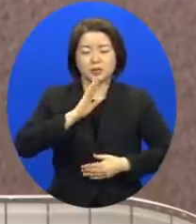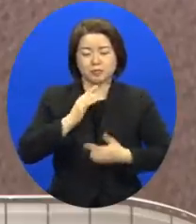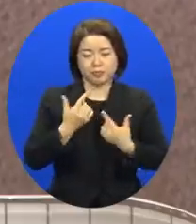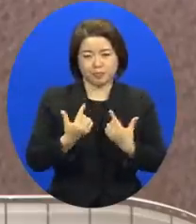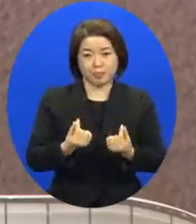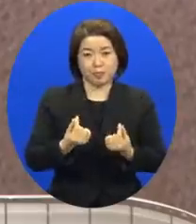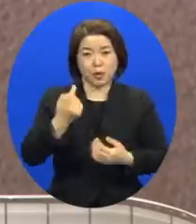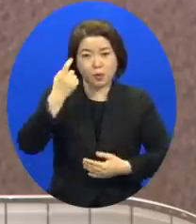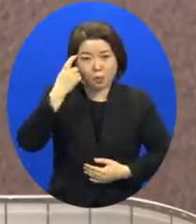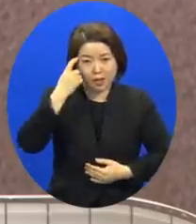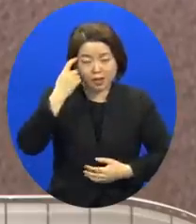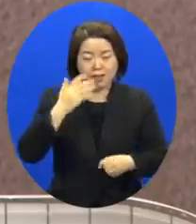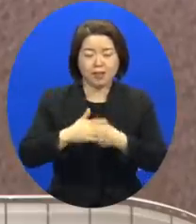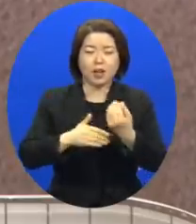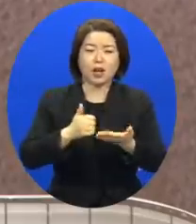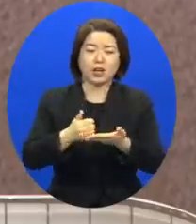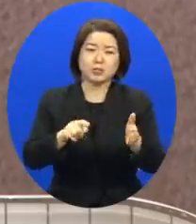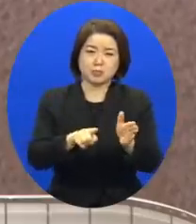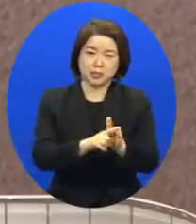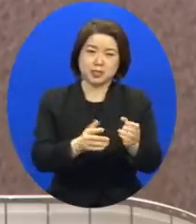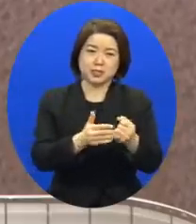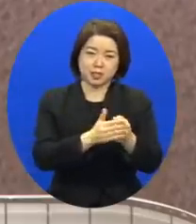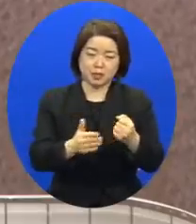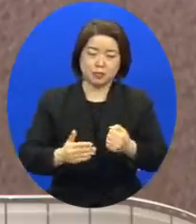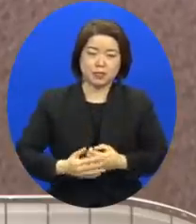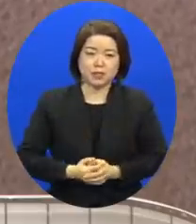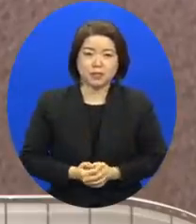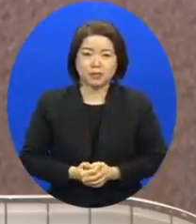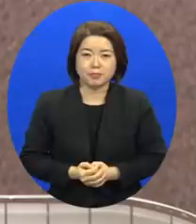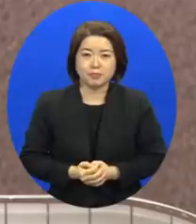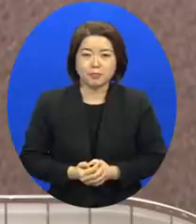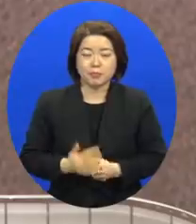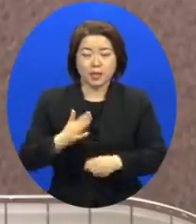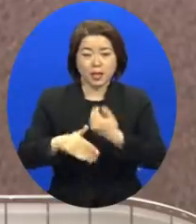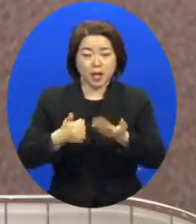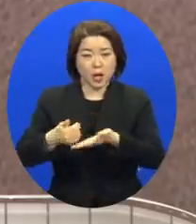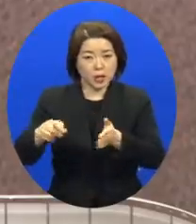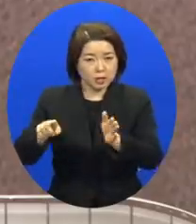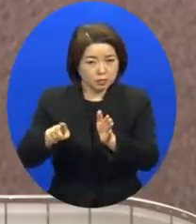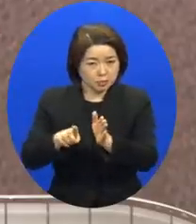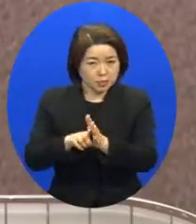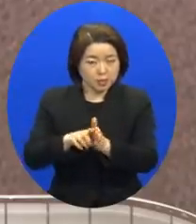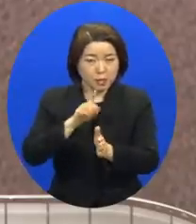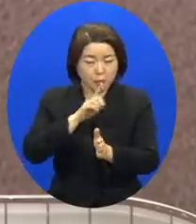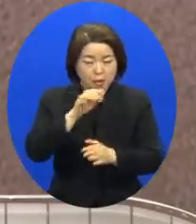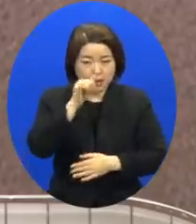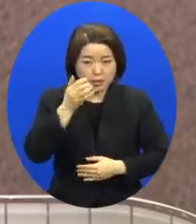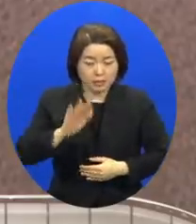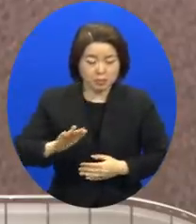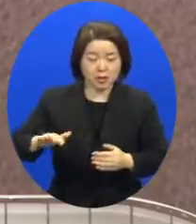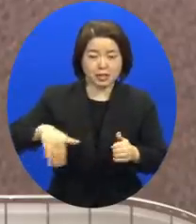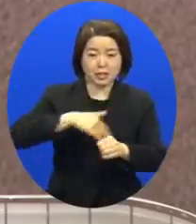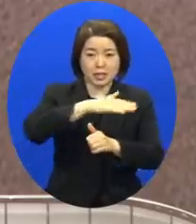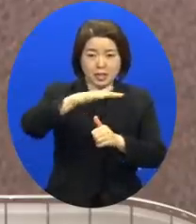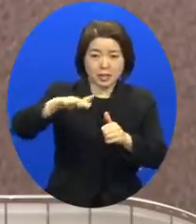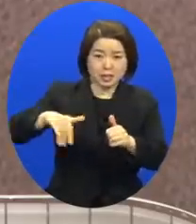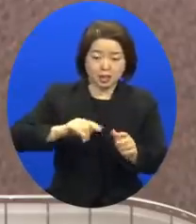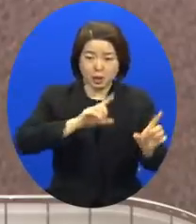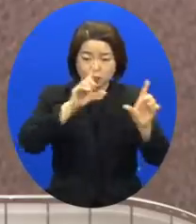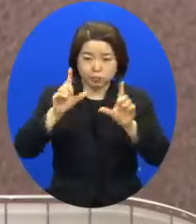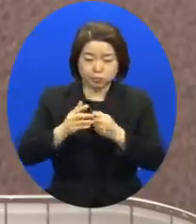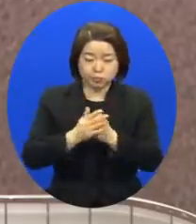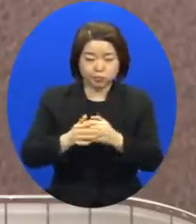믿으니까요 그쵸 그러나 하나님을 믿는다고 하면서도 그 삶의 분위기가 아 전 영어